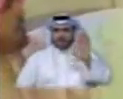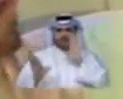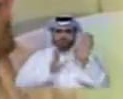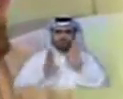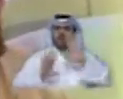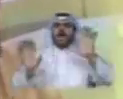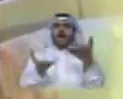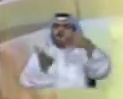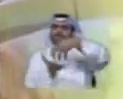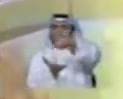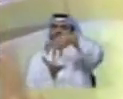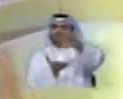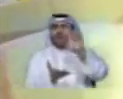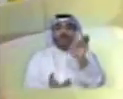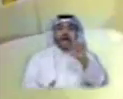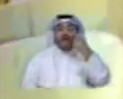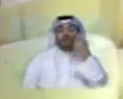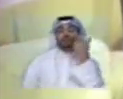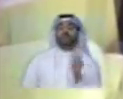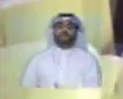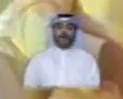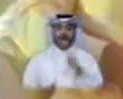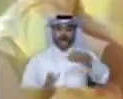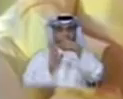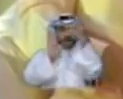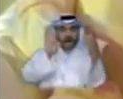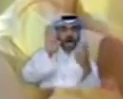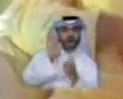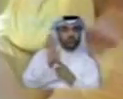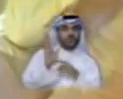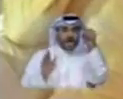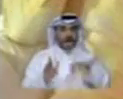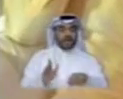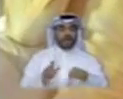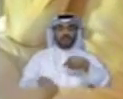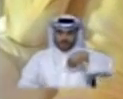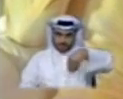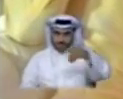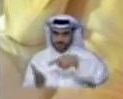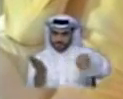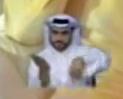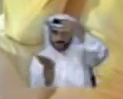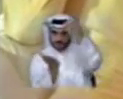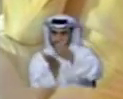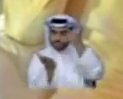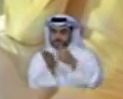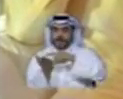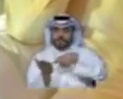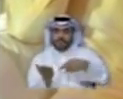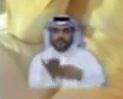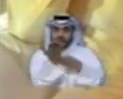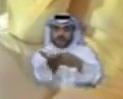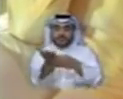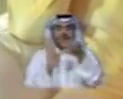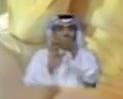لحدود الحريات العامة. وذكر أن لائحة قانون النشر الإلكتروني ستصدر قريبا، مبينا أنها تحتوي على